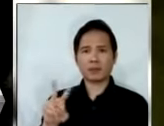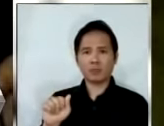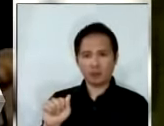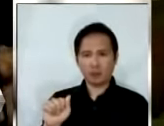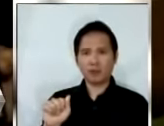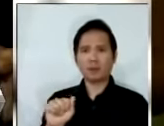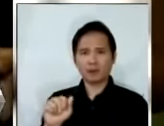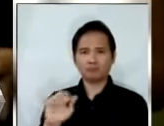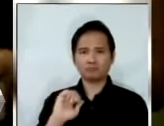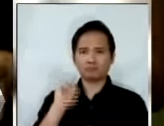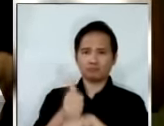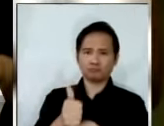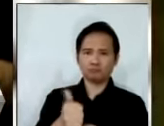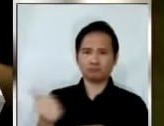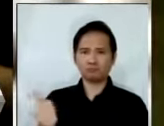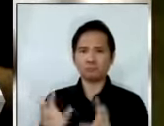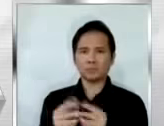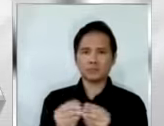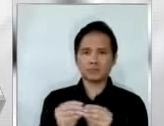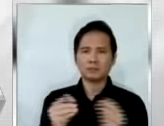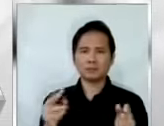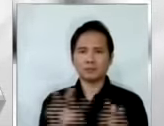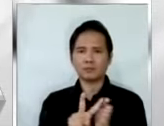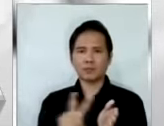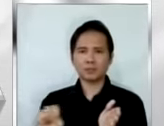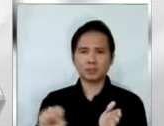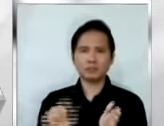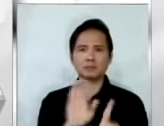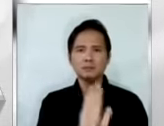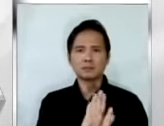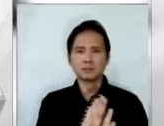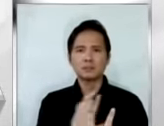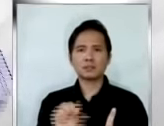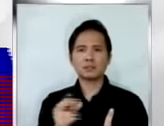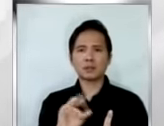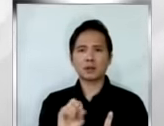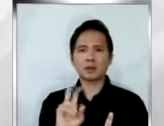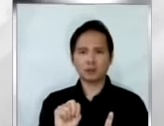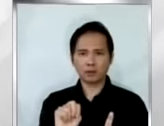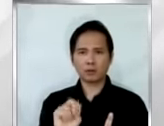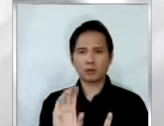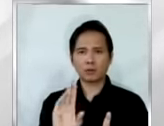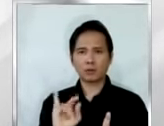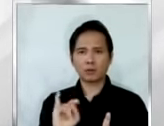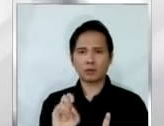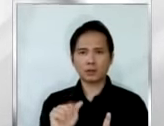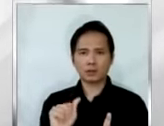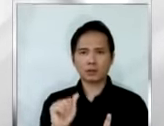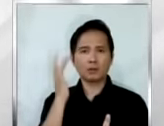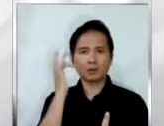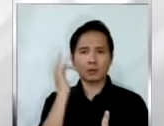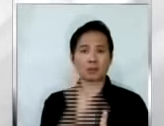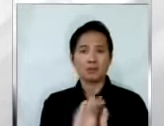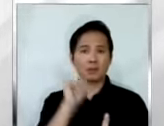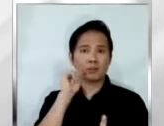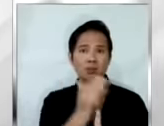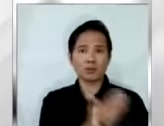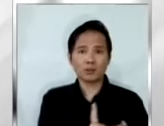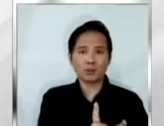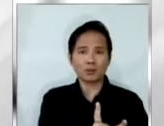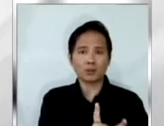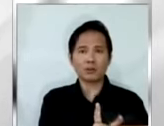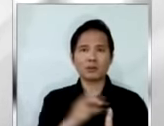netizen sa kanyang anak na si Frankie. Ni-report lang sa akin yan on a personal basis ni Sharon Cuneta,